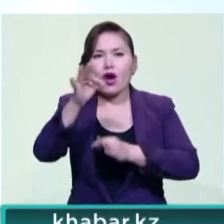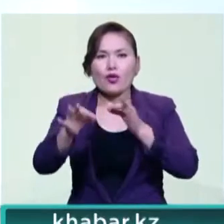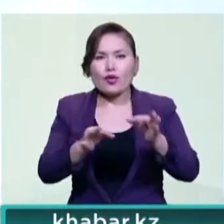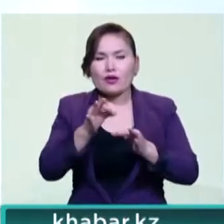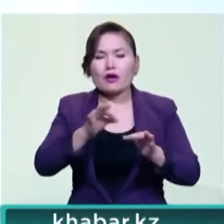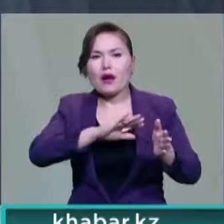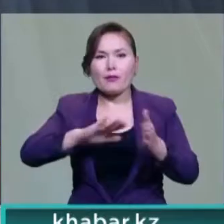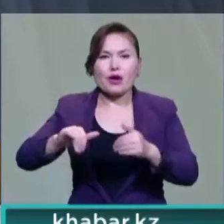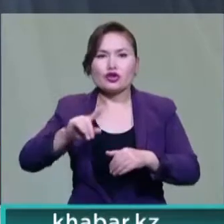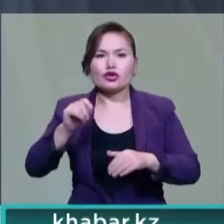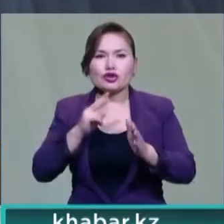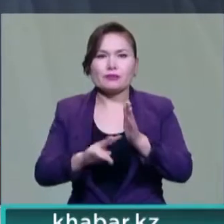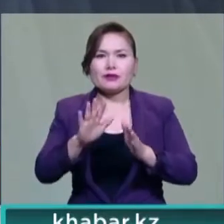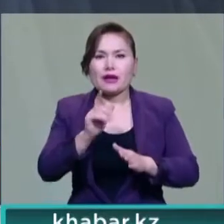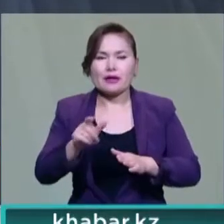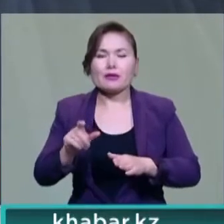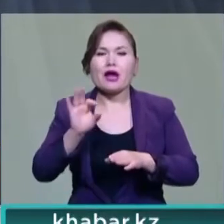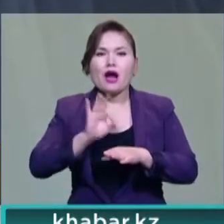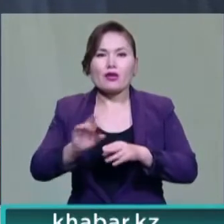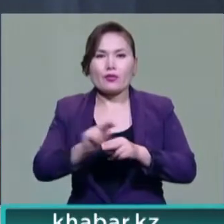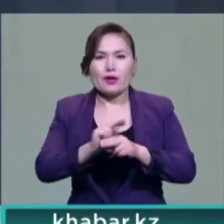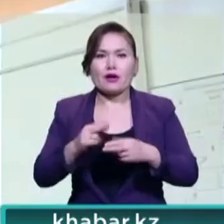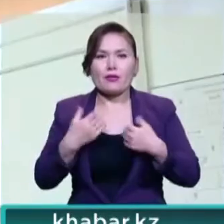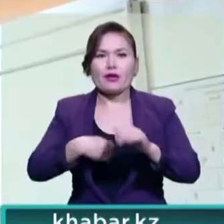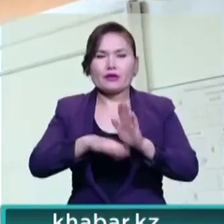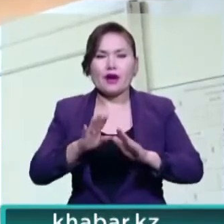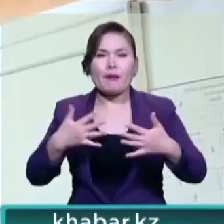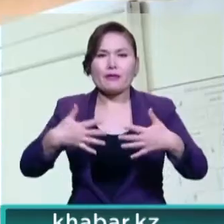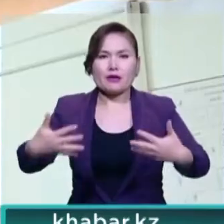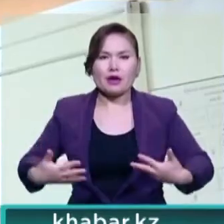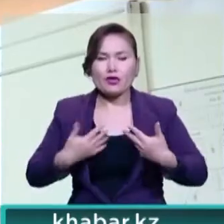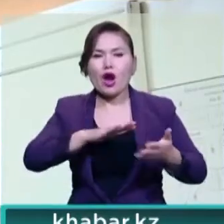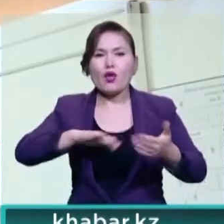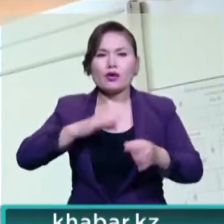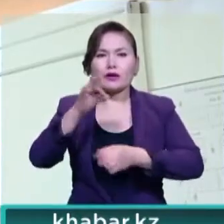коронавирустан 175 адам емделіп шықты. Ал пневмонияға келер болсақ, өткен